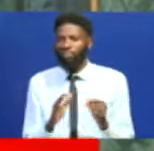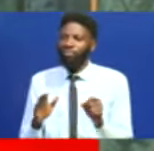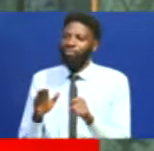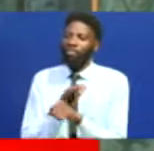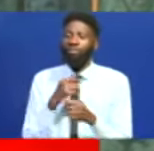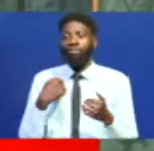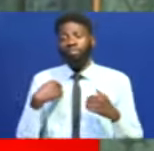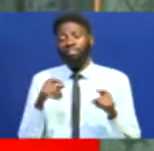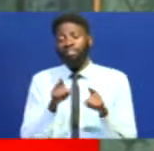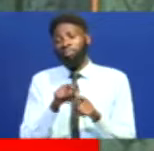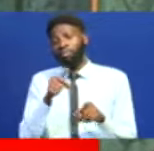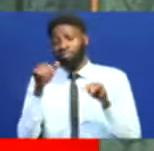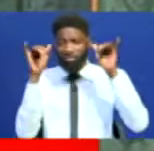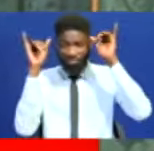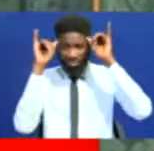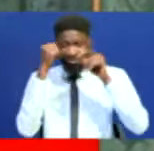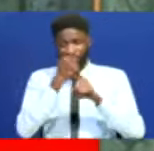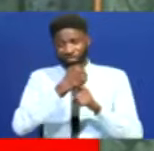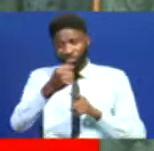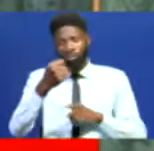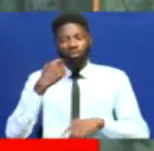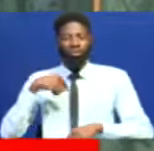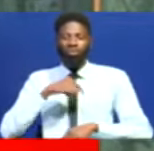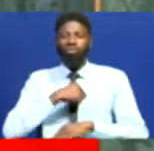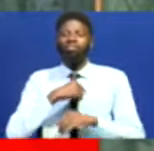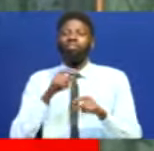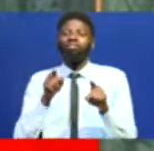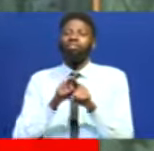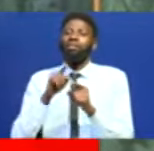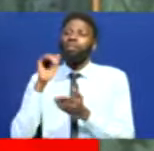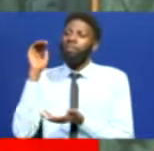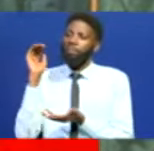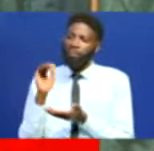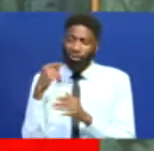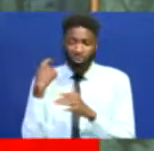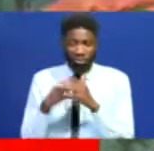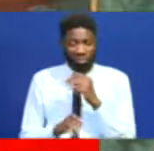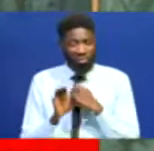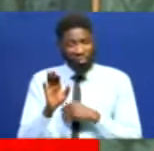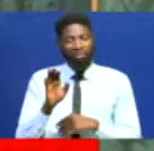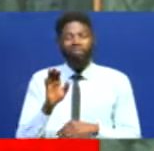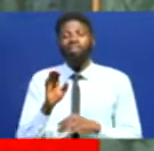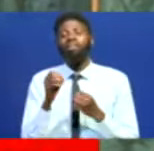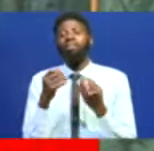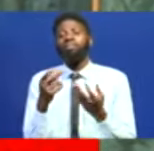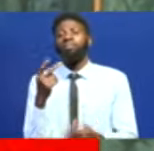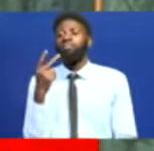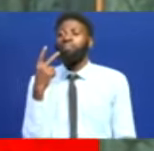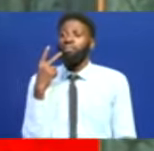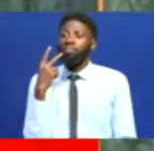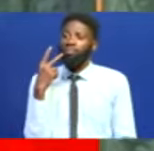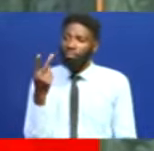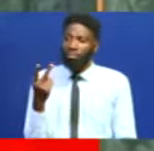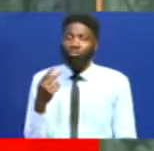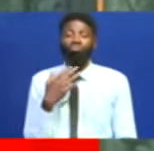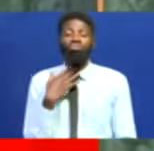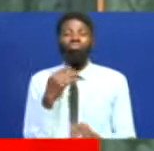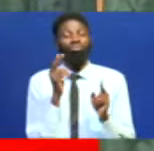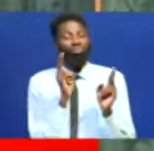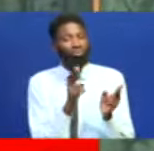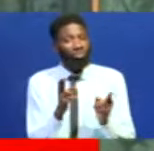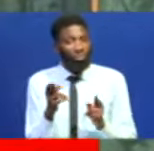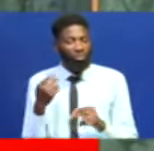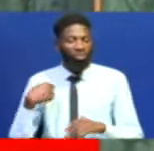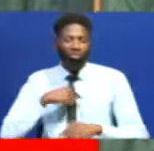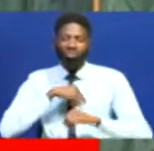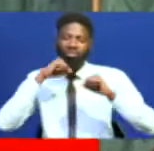nyingine tumepunguza bei yake mpaka shilingi 200 ukitaka semen ya kawaida, na